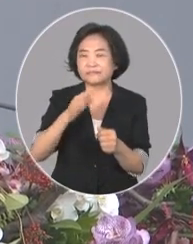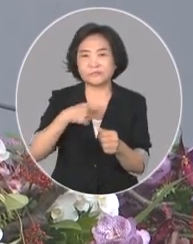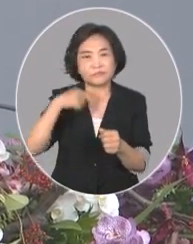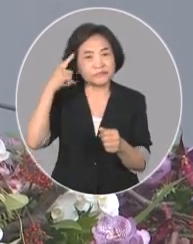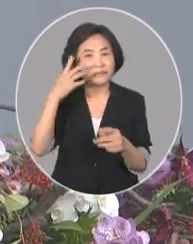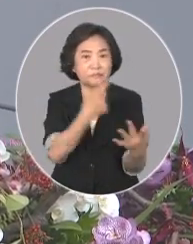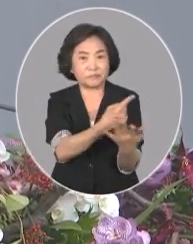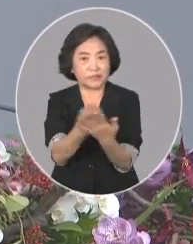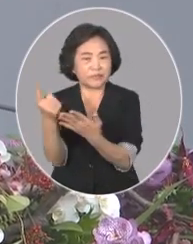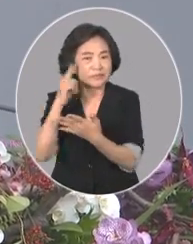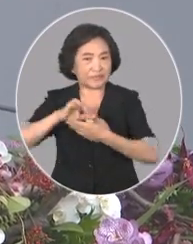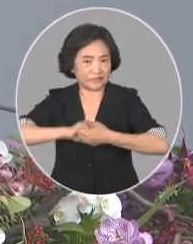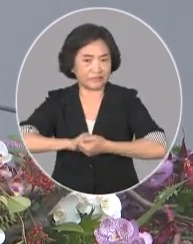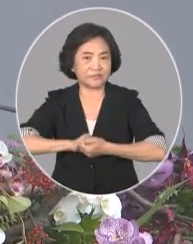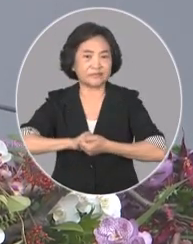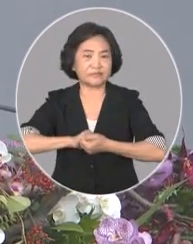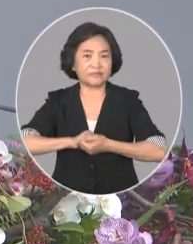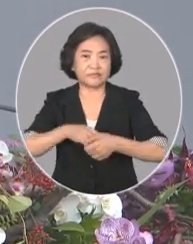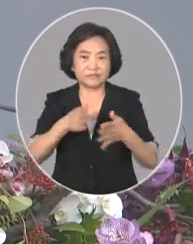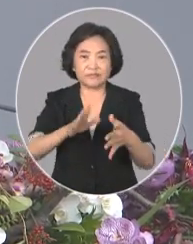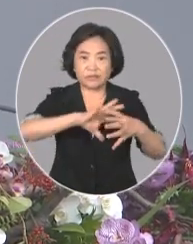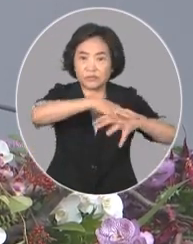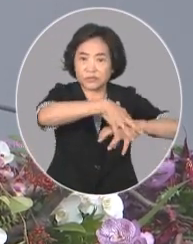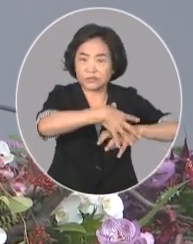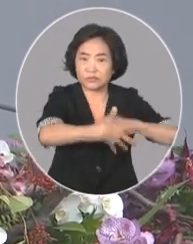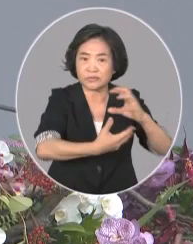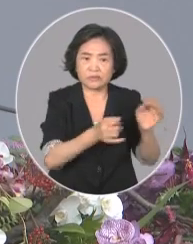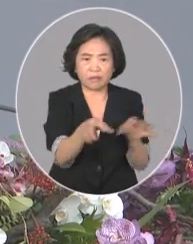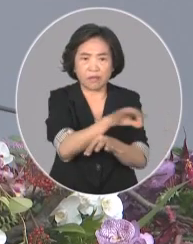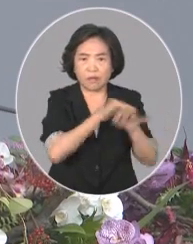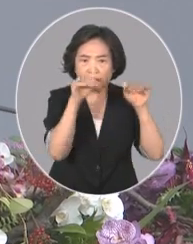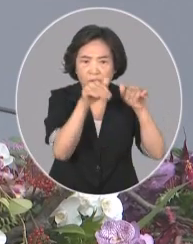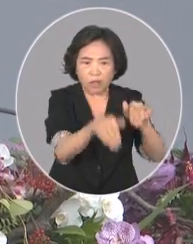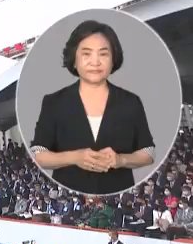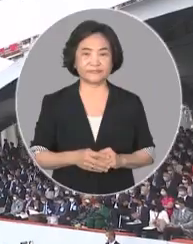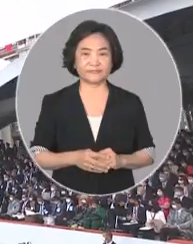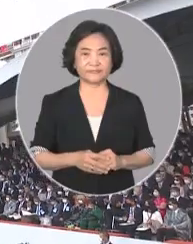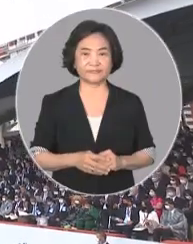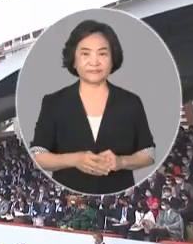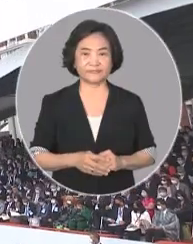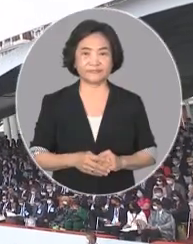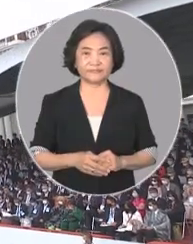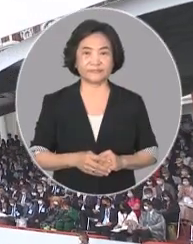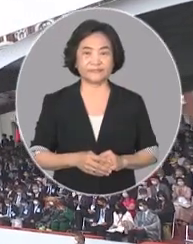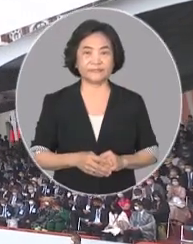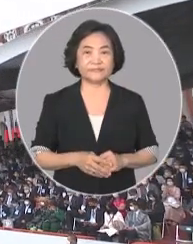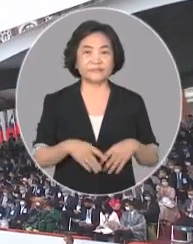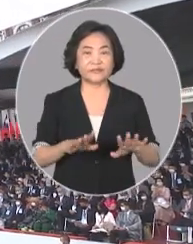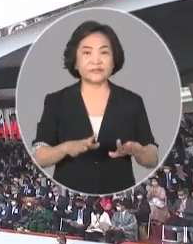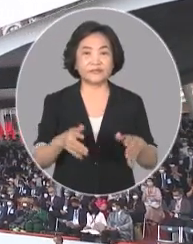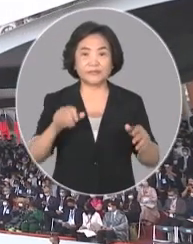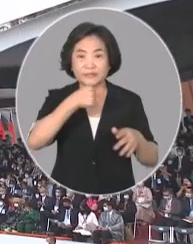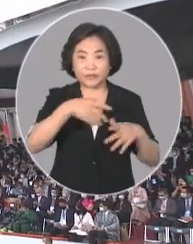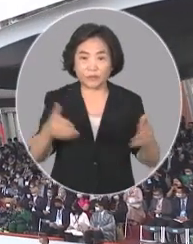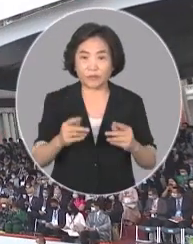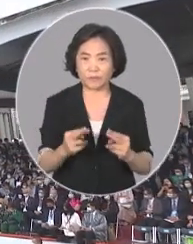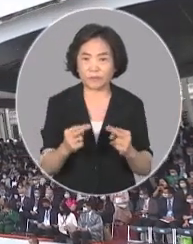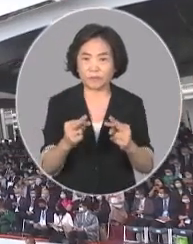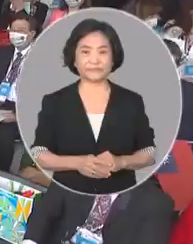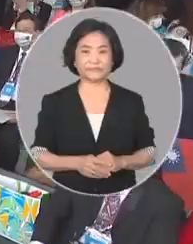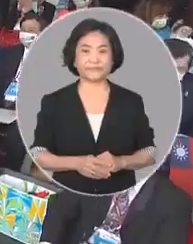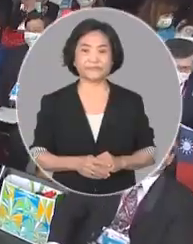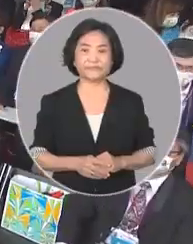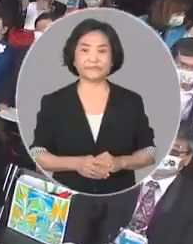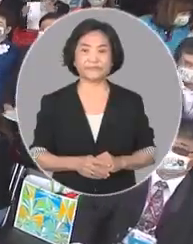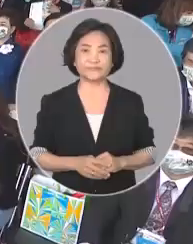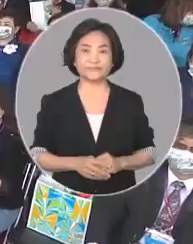ของหลายประเทศทั่วโลกนอกจากนี้ประธานาธิบดีไช่อิงเหวินยังเน้นย้ำว่าการสร้างรากฐานอันแข็งแกร่งให้กับประชาธิปไต